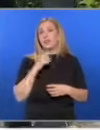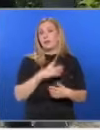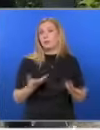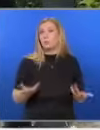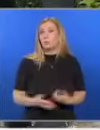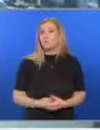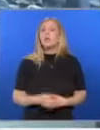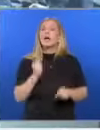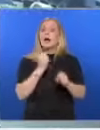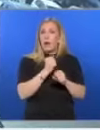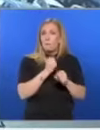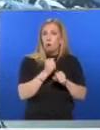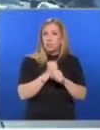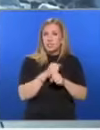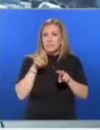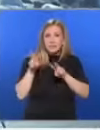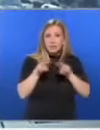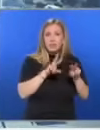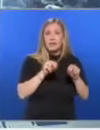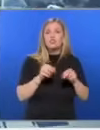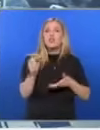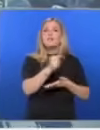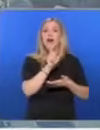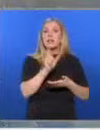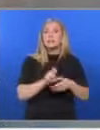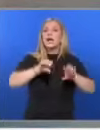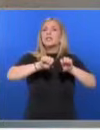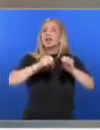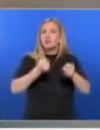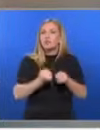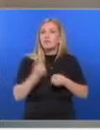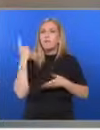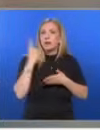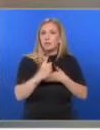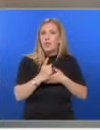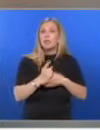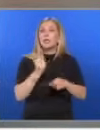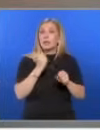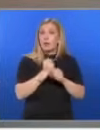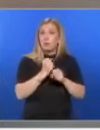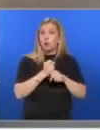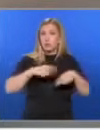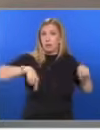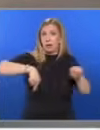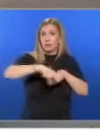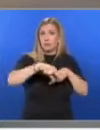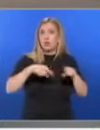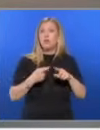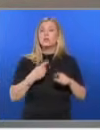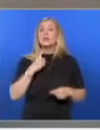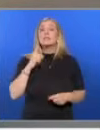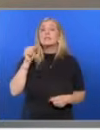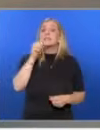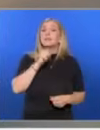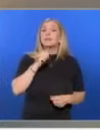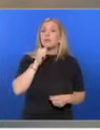автосервис разказаха, че ватманът нарушава правилата и се движи така от събота. Предоставиха ни кадри от вчерашна катастрофа на същия